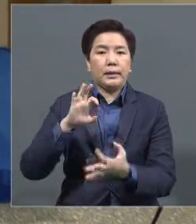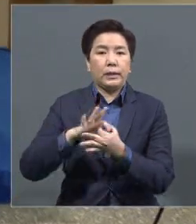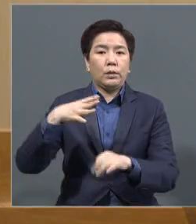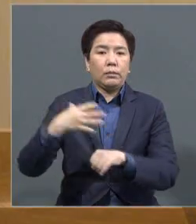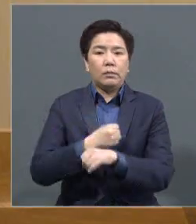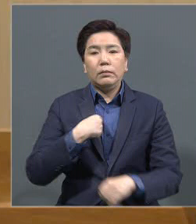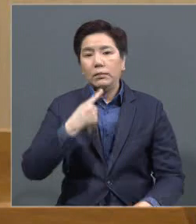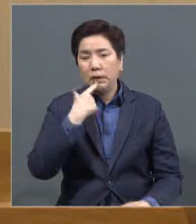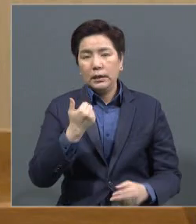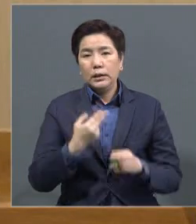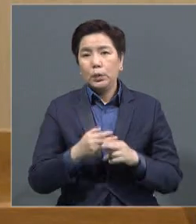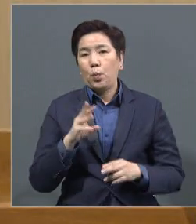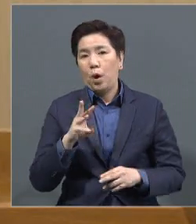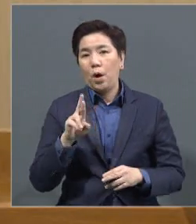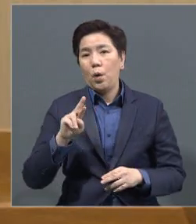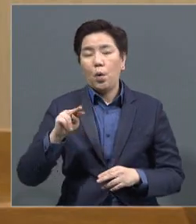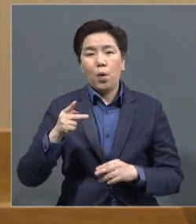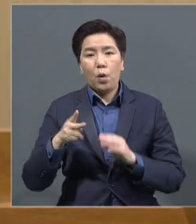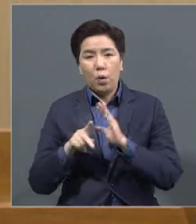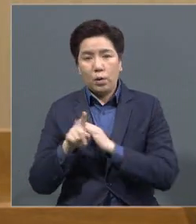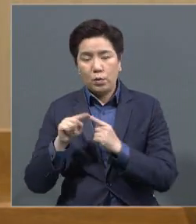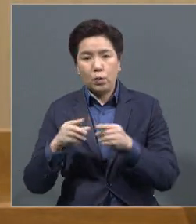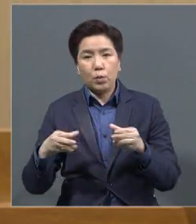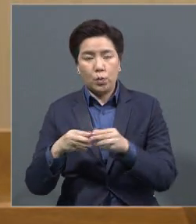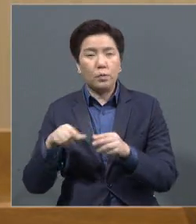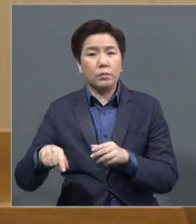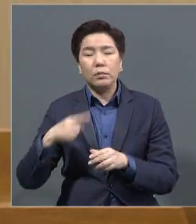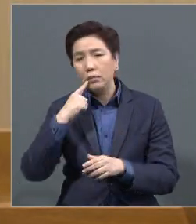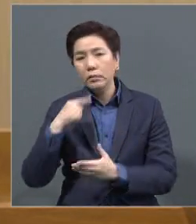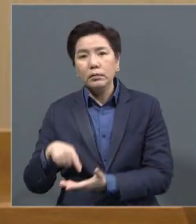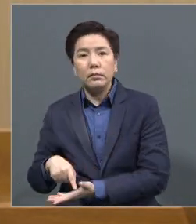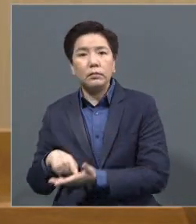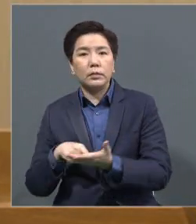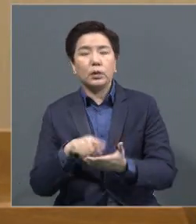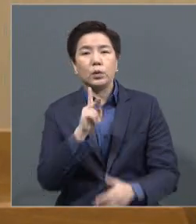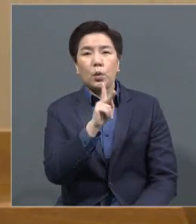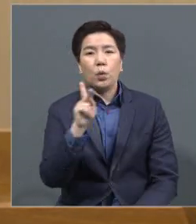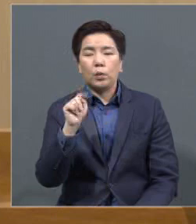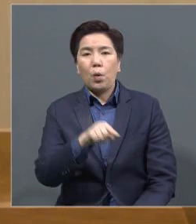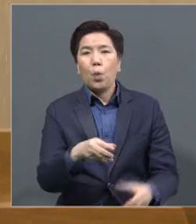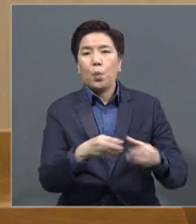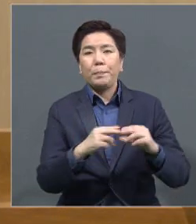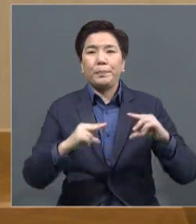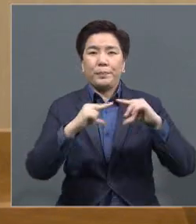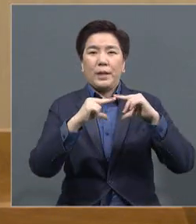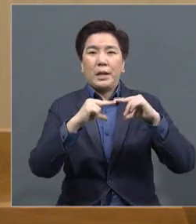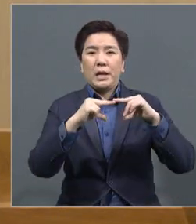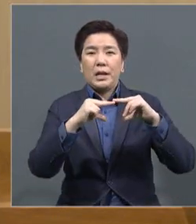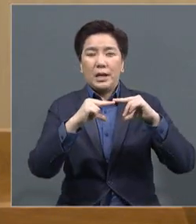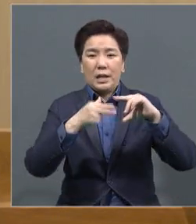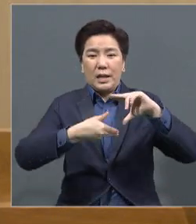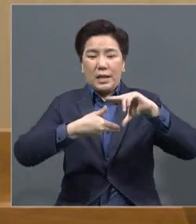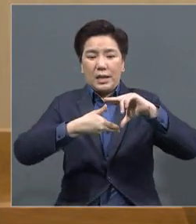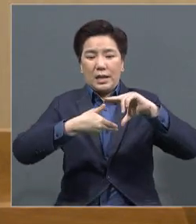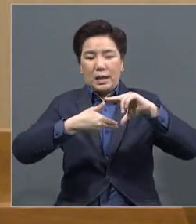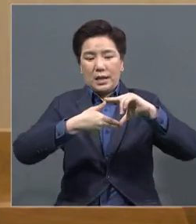กรณีที่นายแพทย์วรงค์เดชกิจวิกรมกับหัวหน้าพรรคไทยภักดีจะยื่นกกตยุบพรรคประชาชนเนื่องจากในช่วง